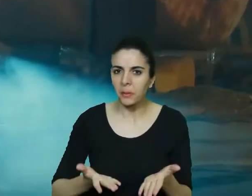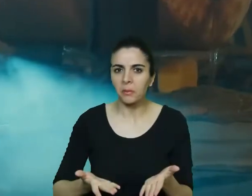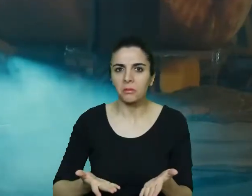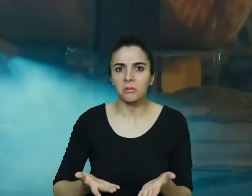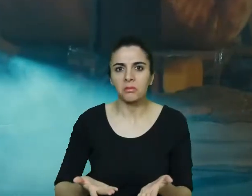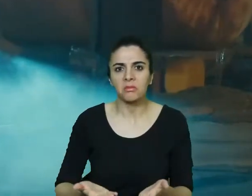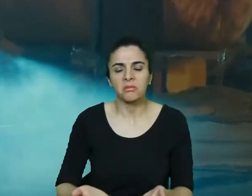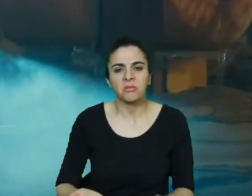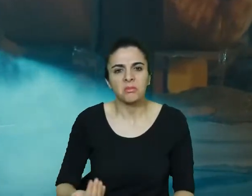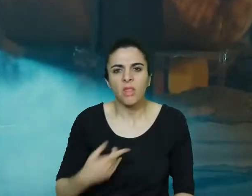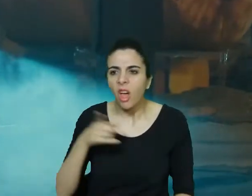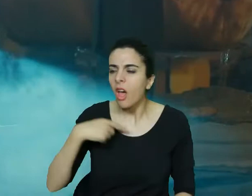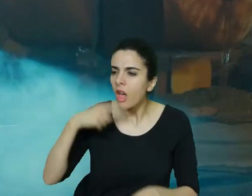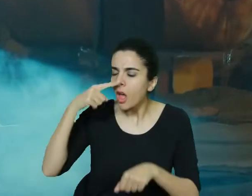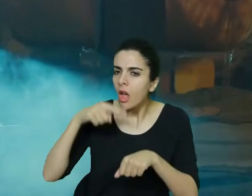Sağ aldandık.